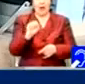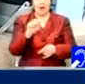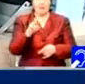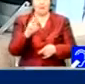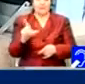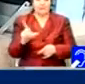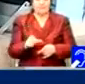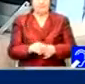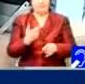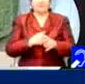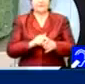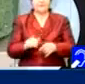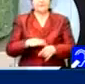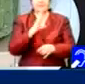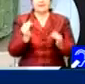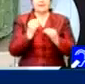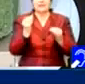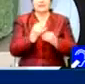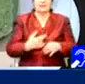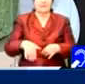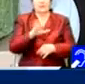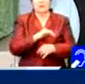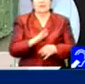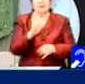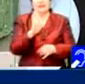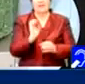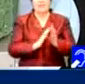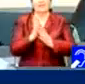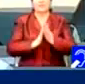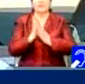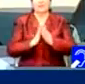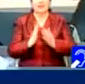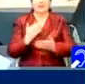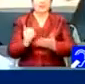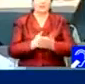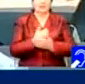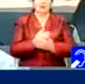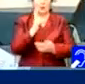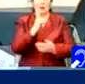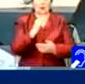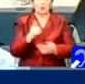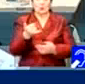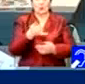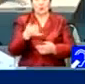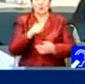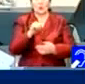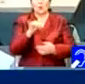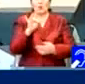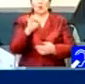cei care respectă postul, au fost interesați de sosurile vegetale. Mai nou avem cu leurdă și urzici,